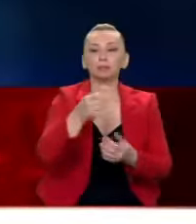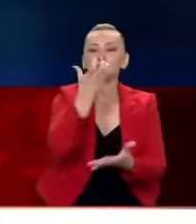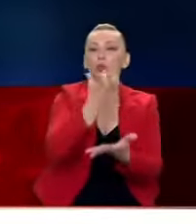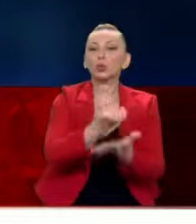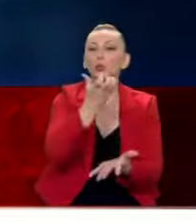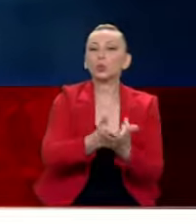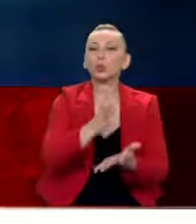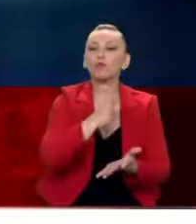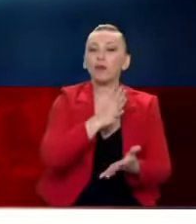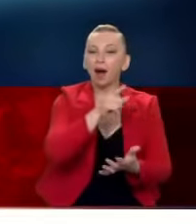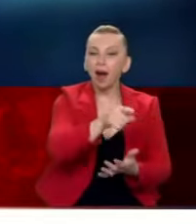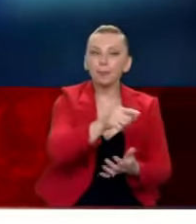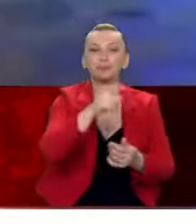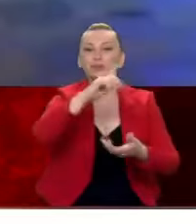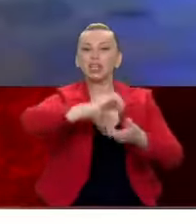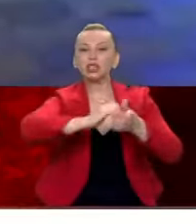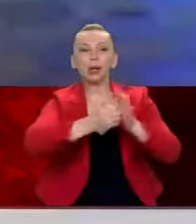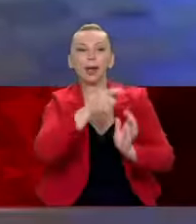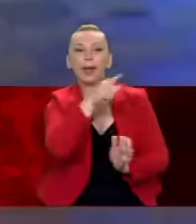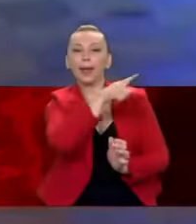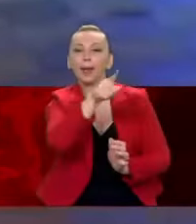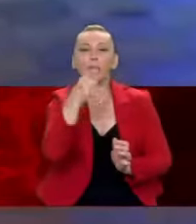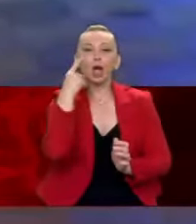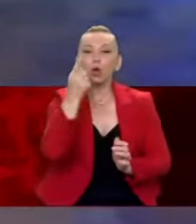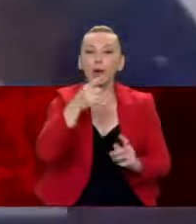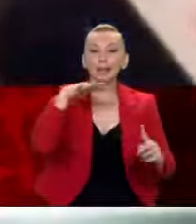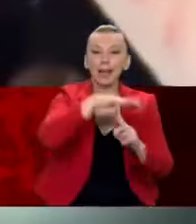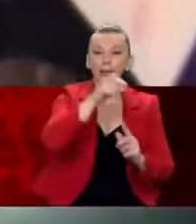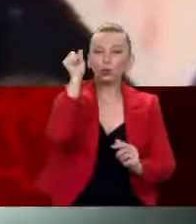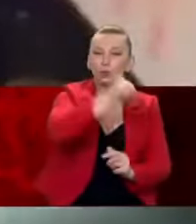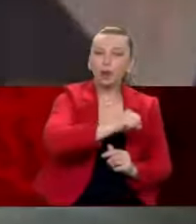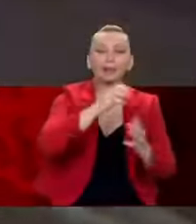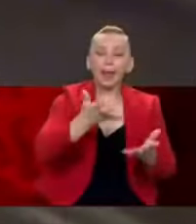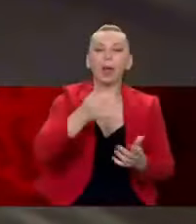çetesinin planladığı bazı saldırıların bilgileri Türk yetkililerle paylaşıldı.